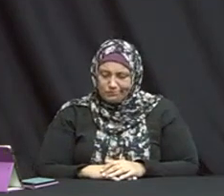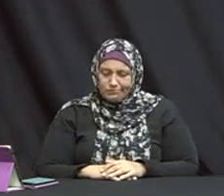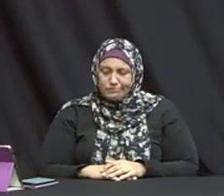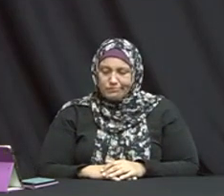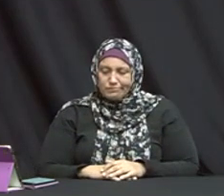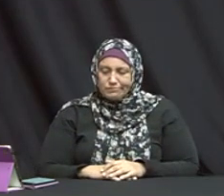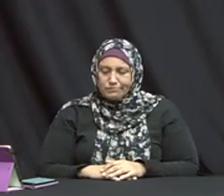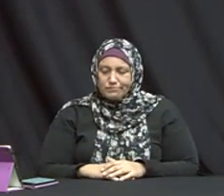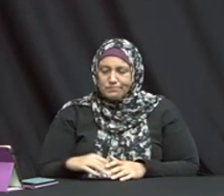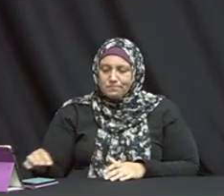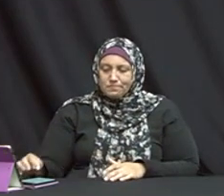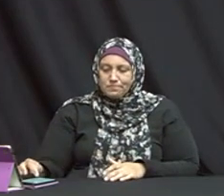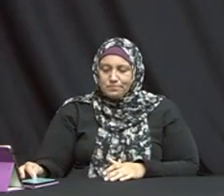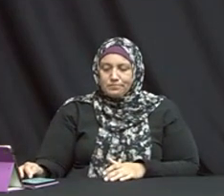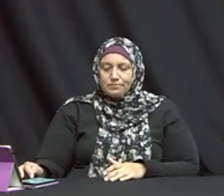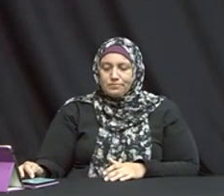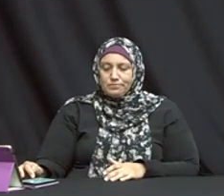يغشاها